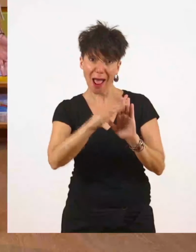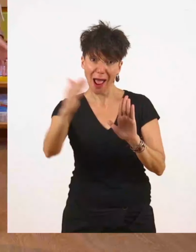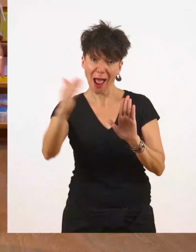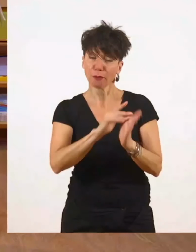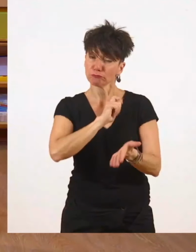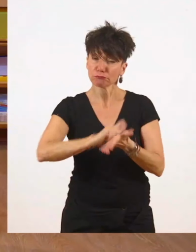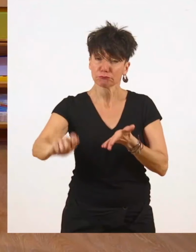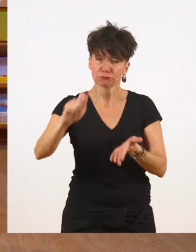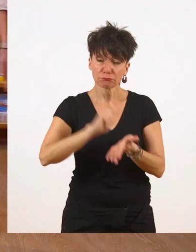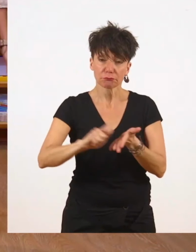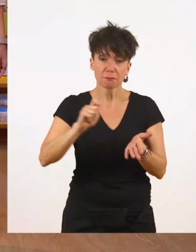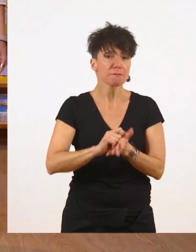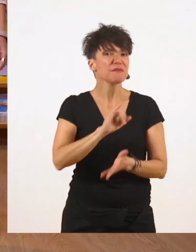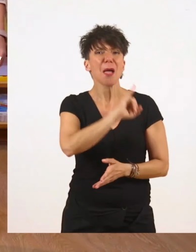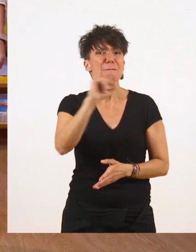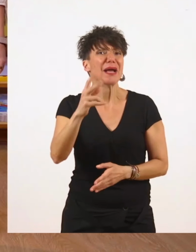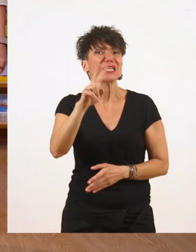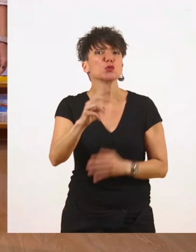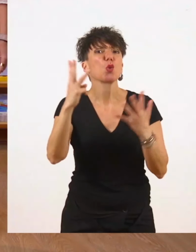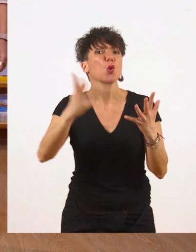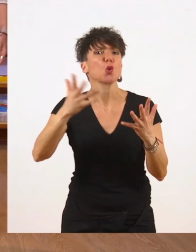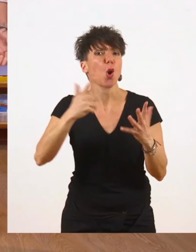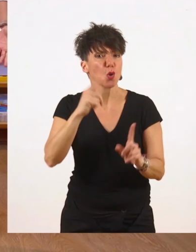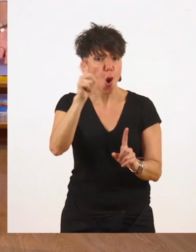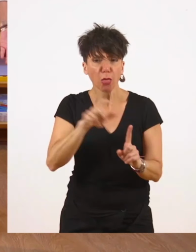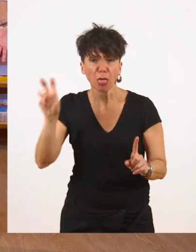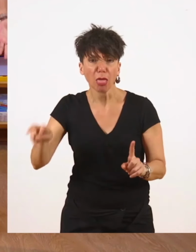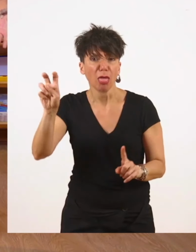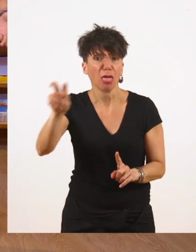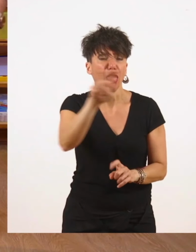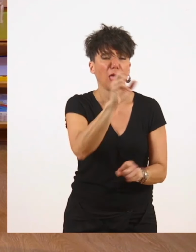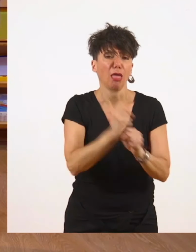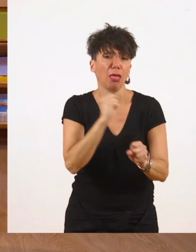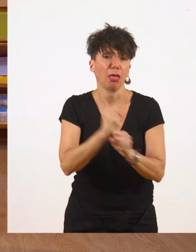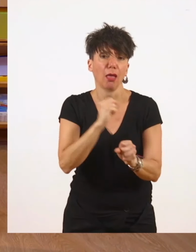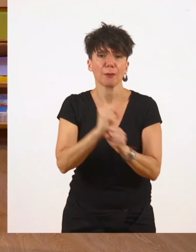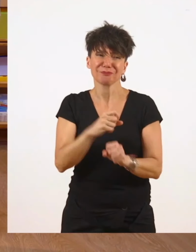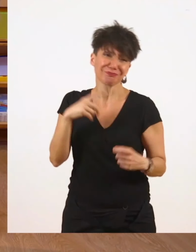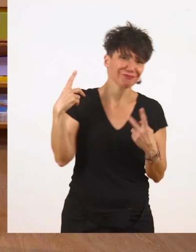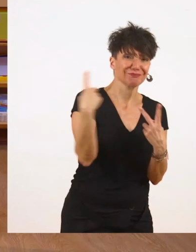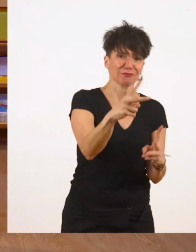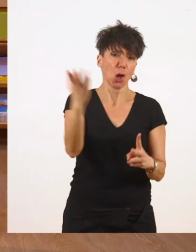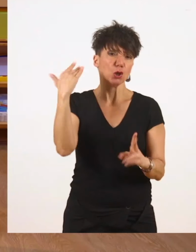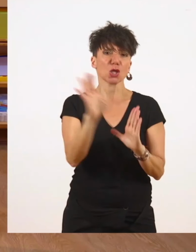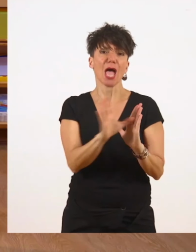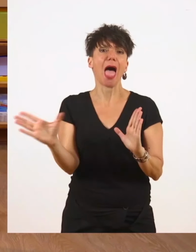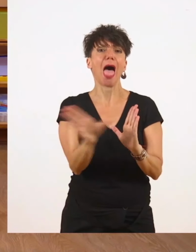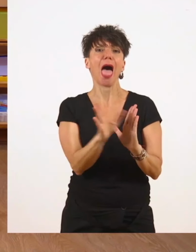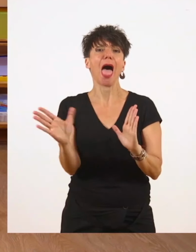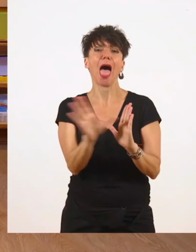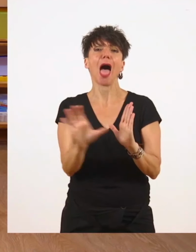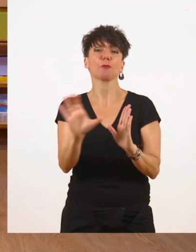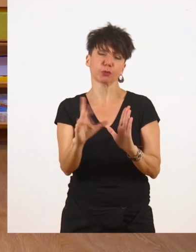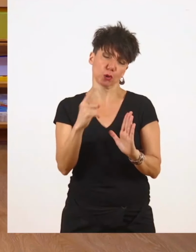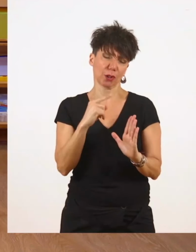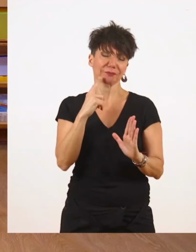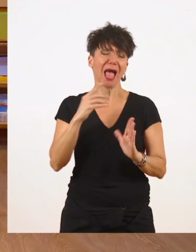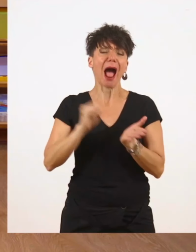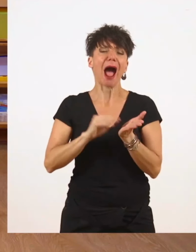28 ετών έκανε πάρα πολλά επαγγέλματα για να ζήσει. Επαγγέλματα φυσικά της αναγέννησης. Θα σας δείξουμε τώρα,